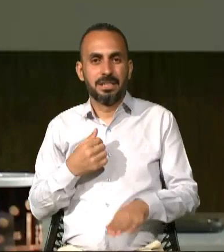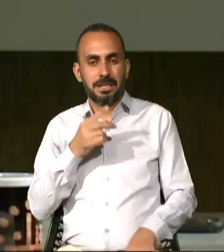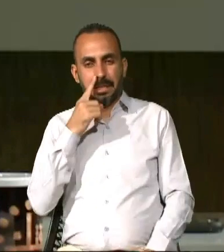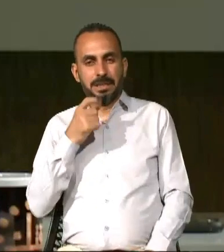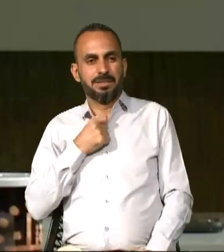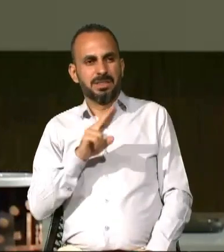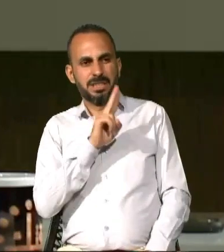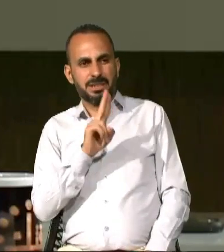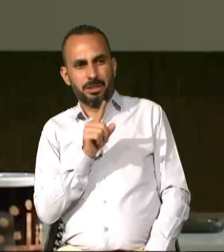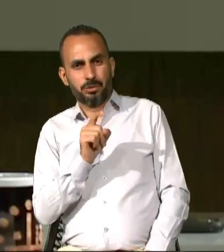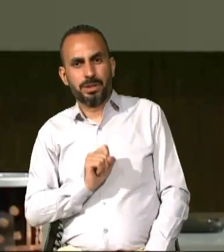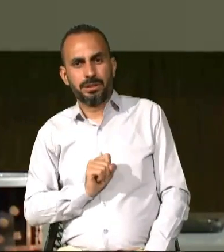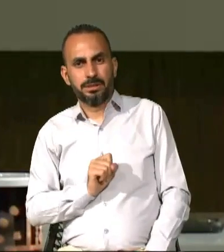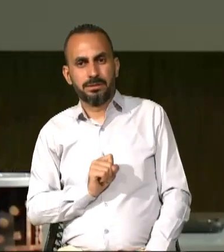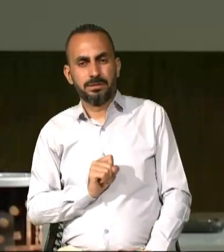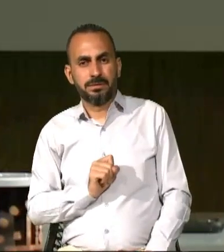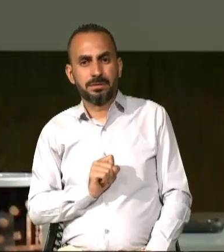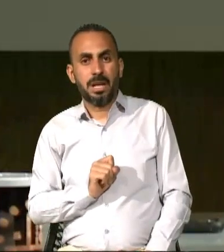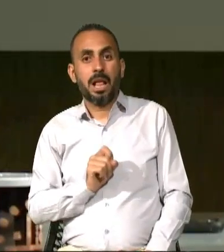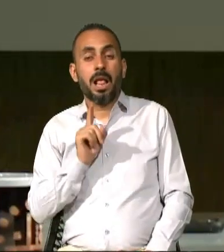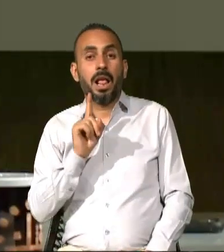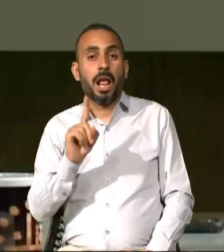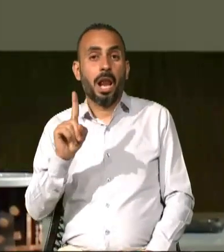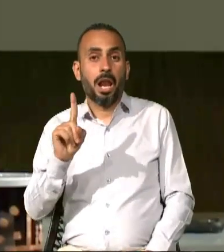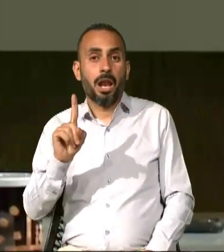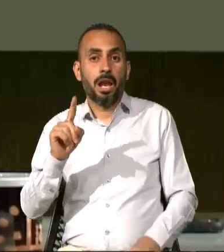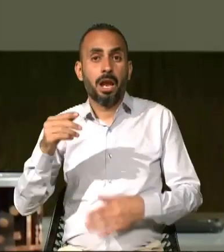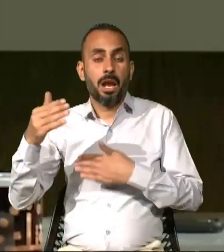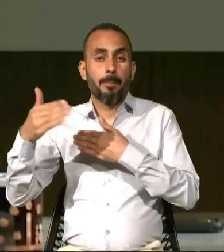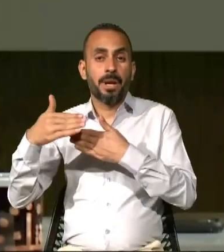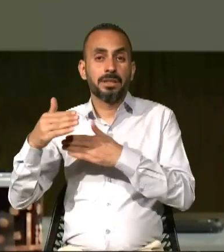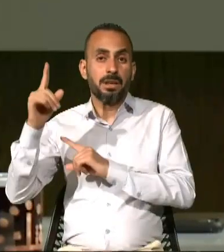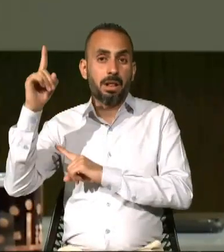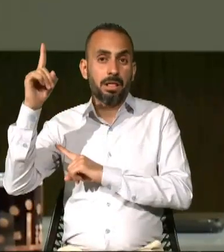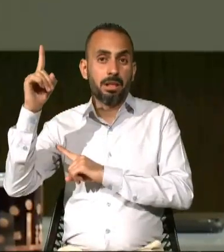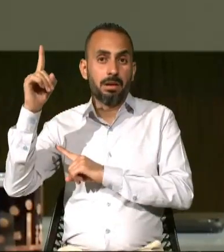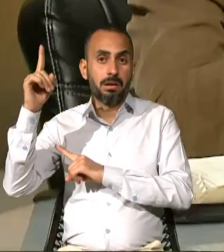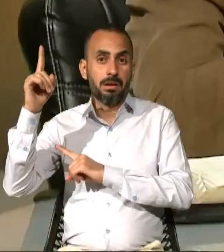يعني هل مجيء المسيح الرب؟